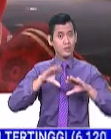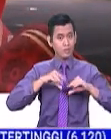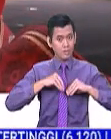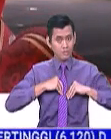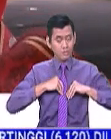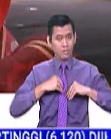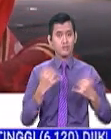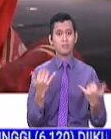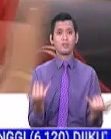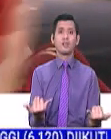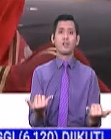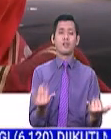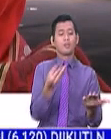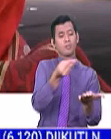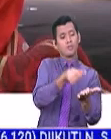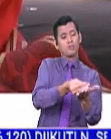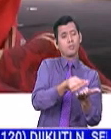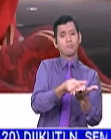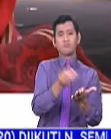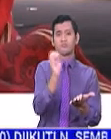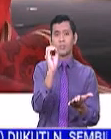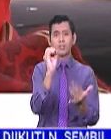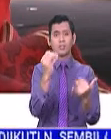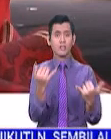pekerjaan meningkat